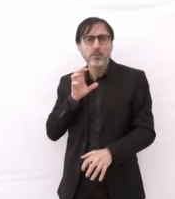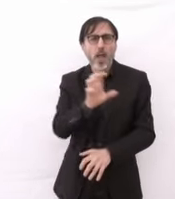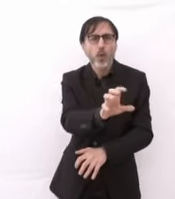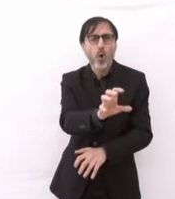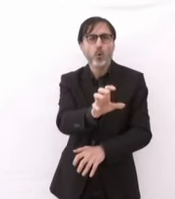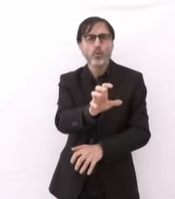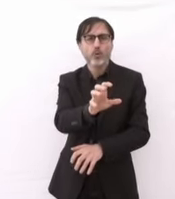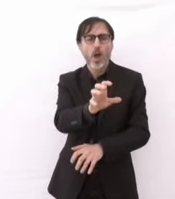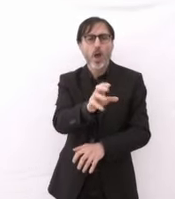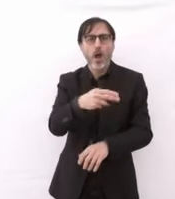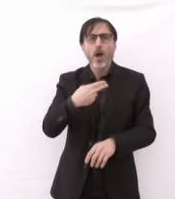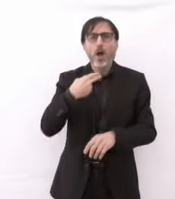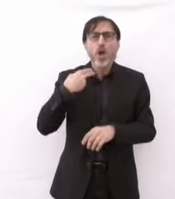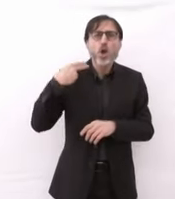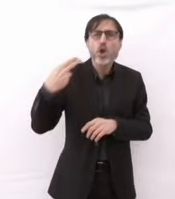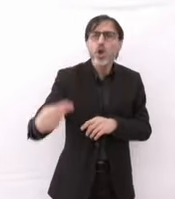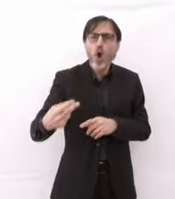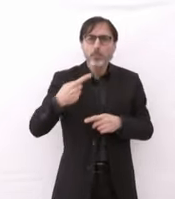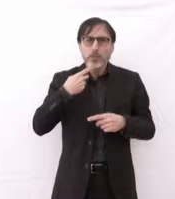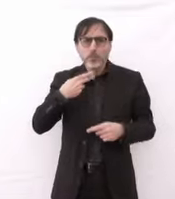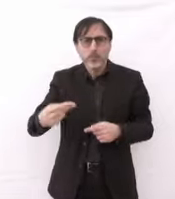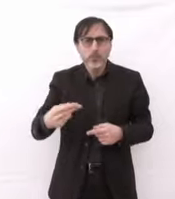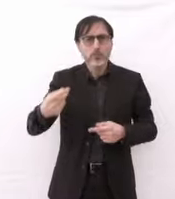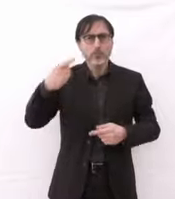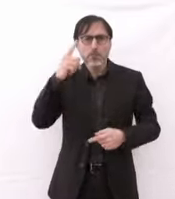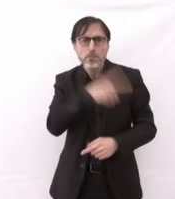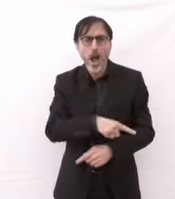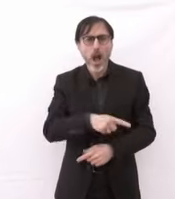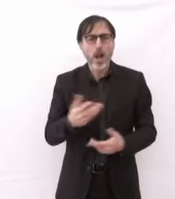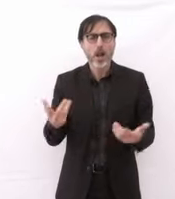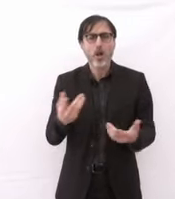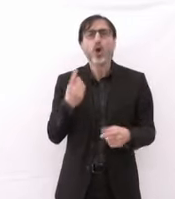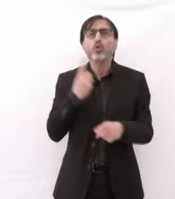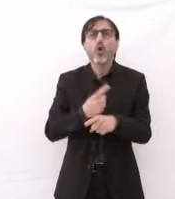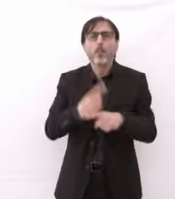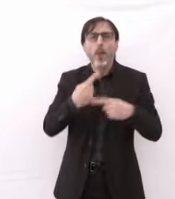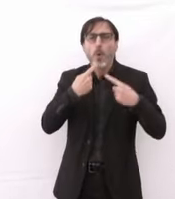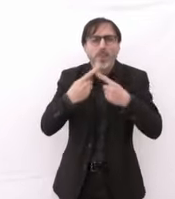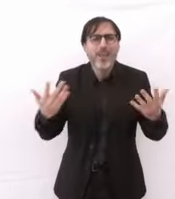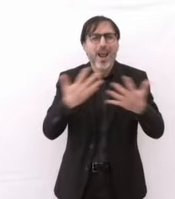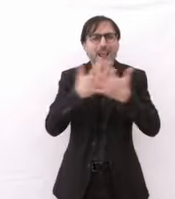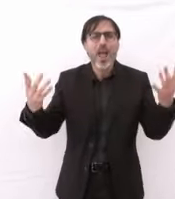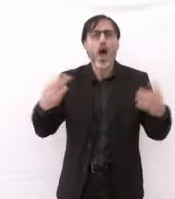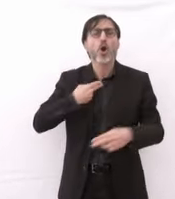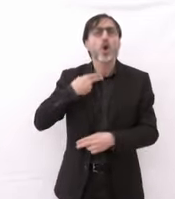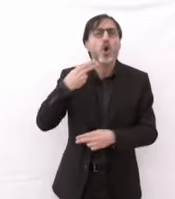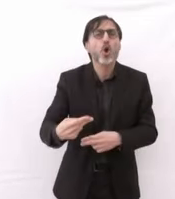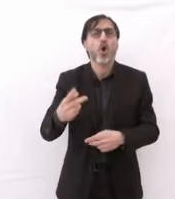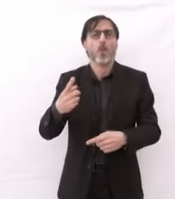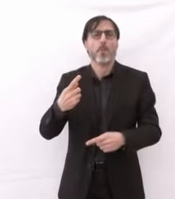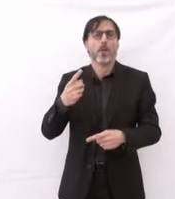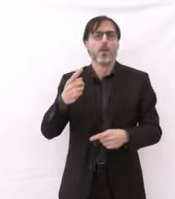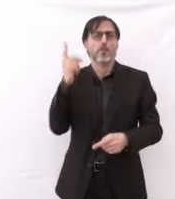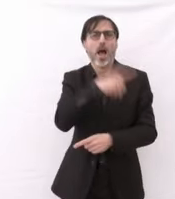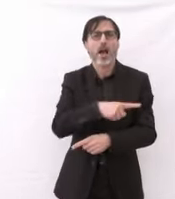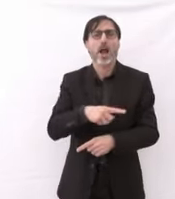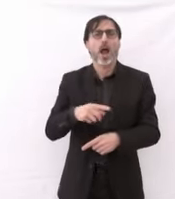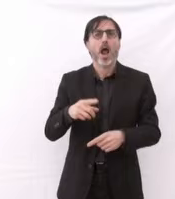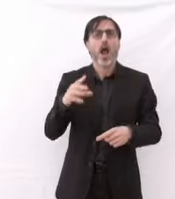di chiamare per nome il male, perché il male bisogna chiamarlo per nome.